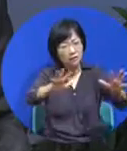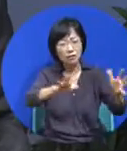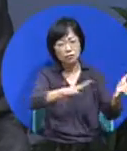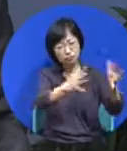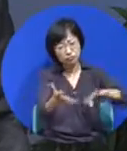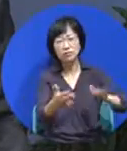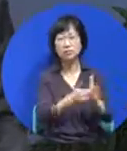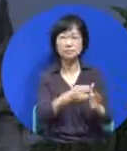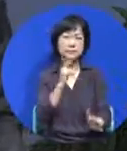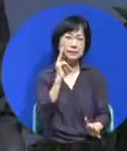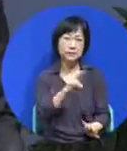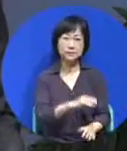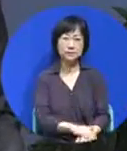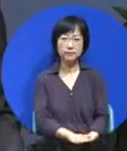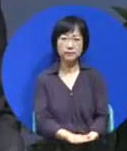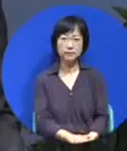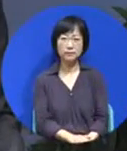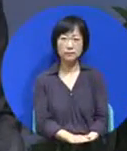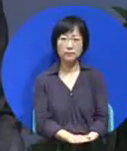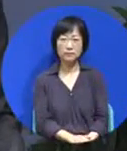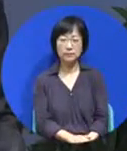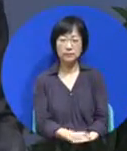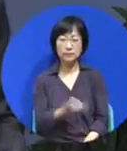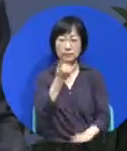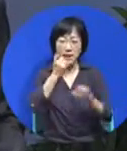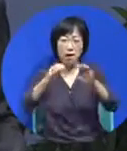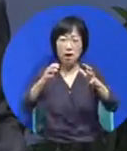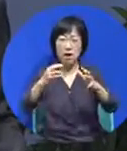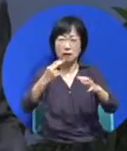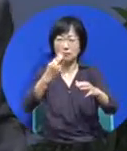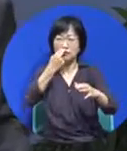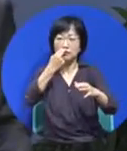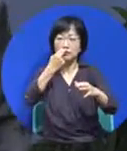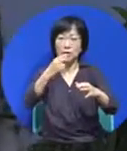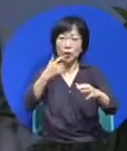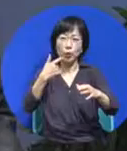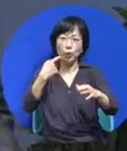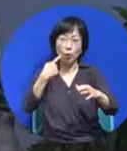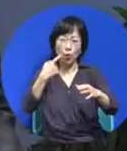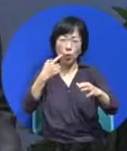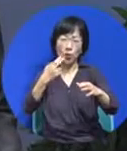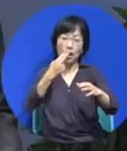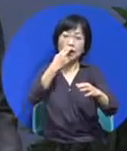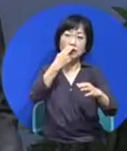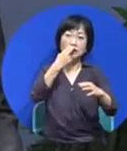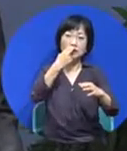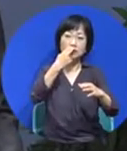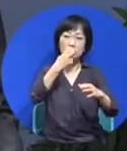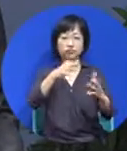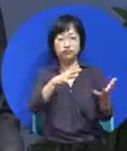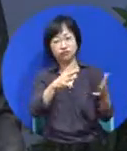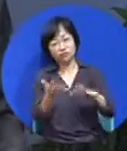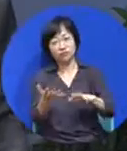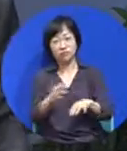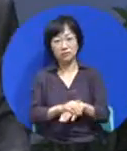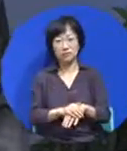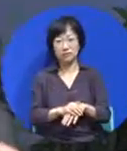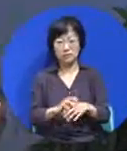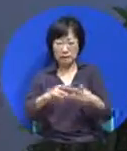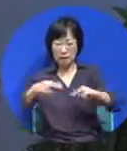world and destroyed. 깨서실에서. In the gas chambers. 그래 죽었어요. That's how they died. 아니면 몽둥이 맞았어. Or being beaten down.